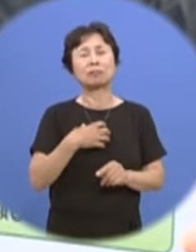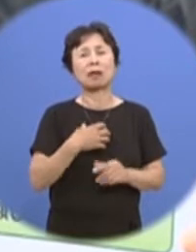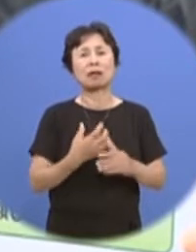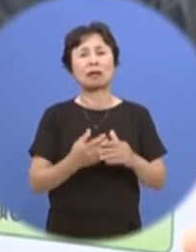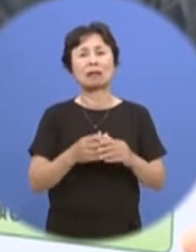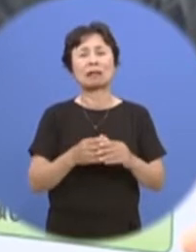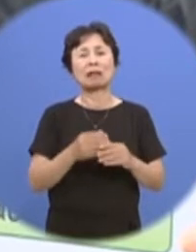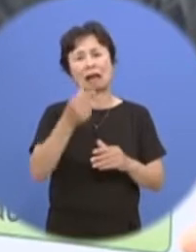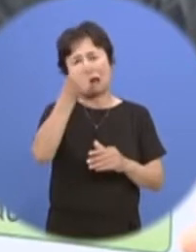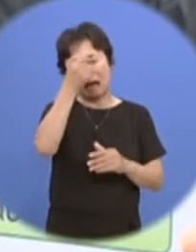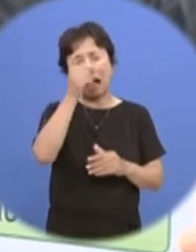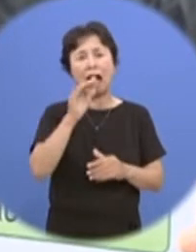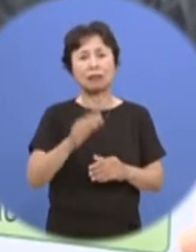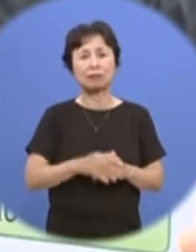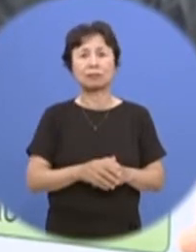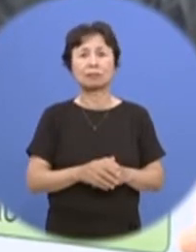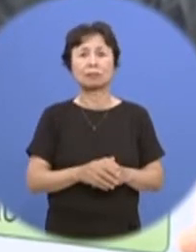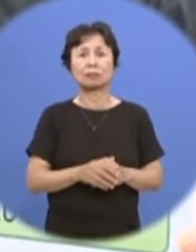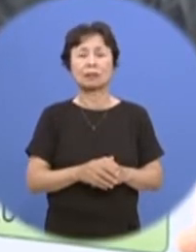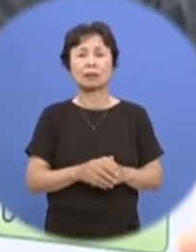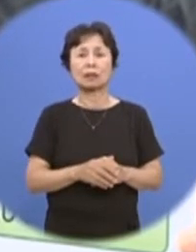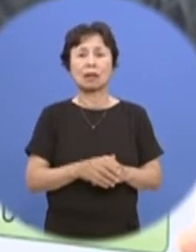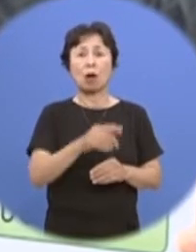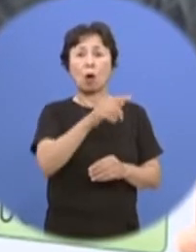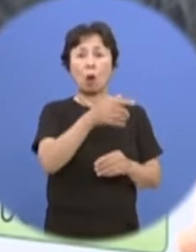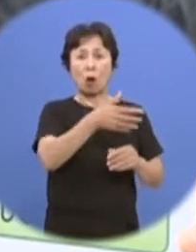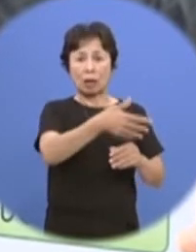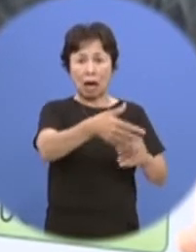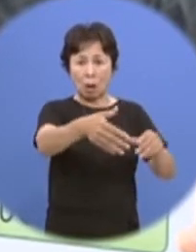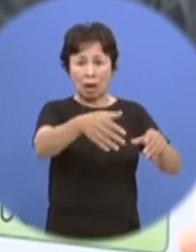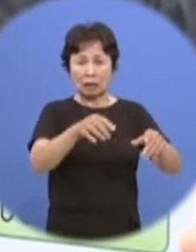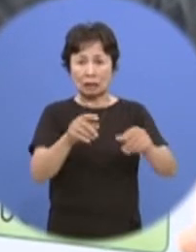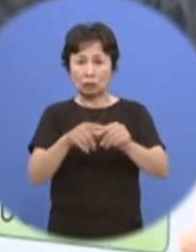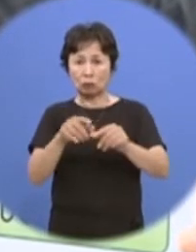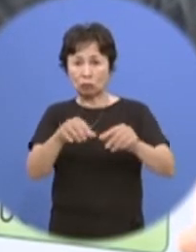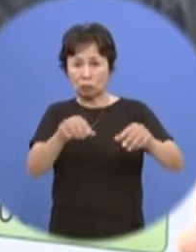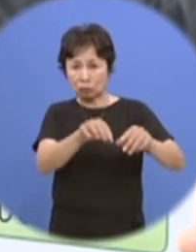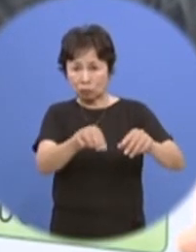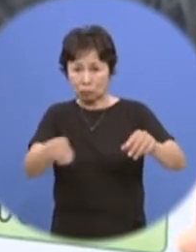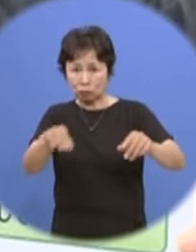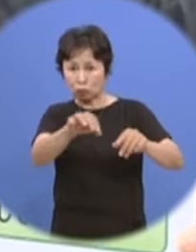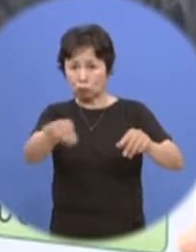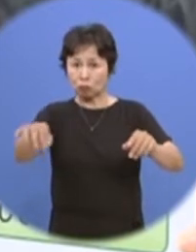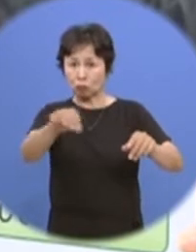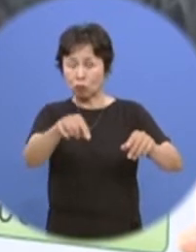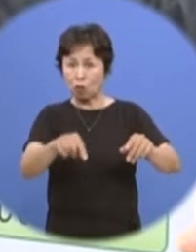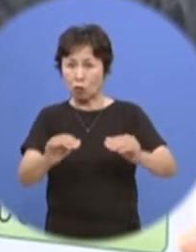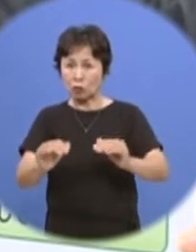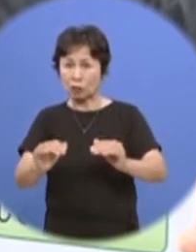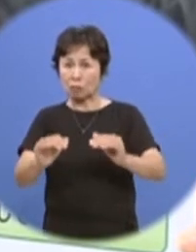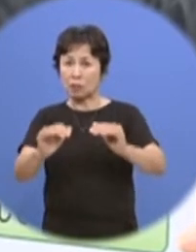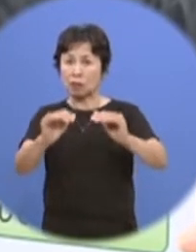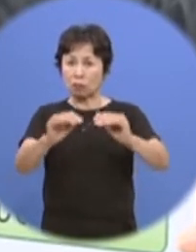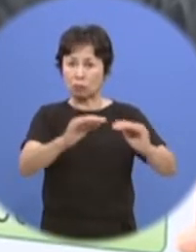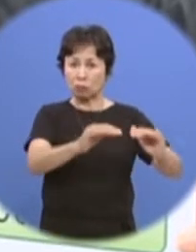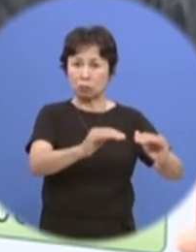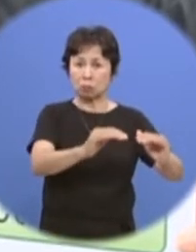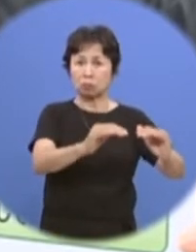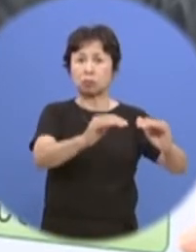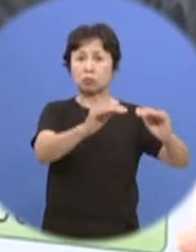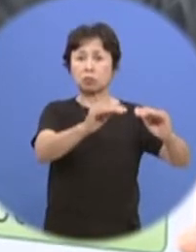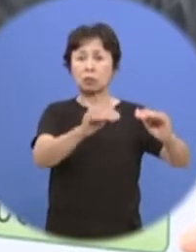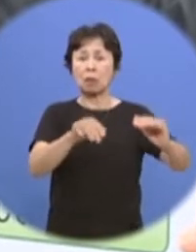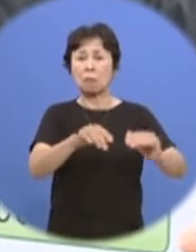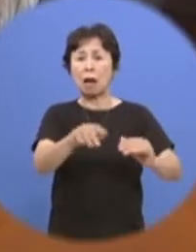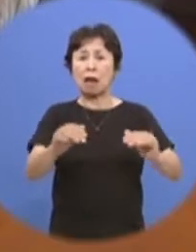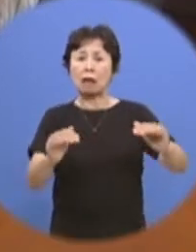で大河川に中小河川が接続しているときに大河川の水位が上がると中小河川の水位も上がって、はい、周りから水が入